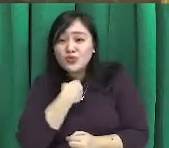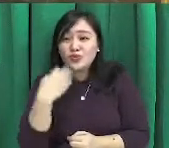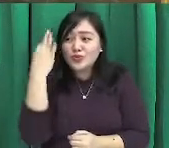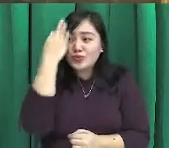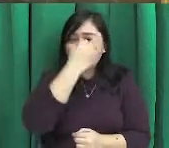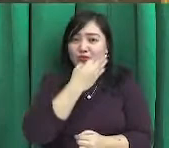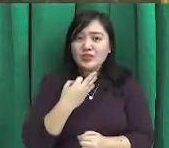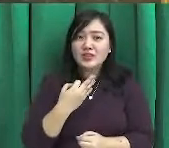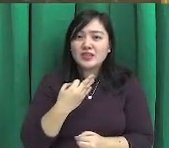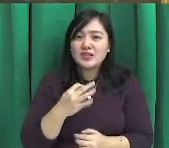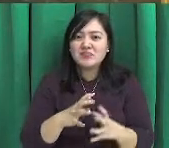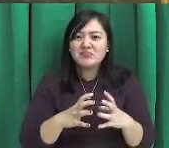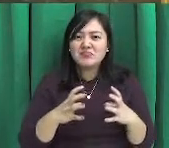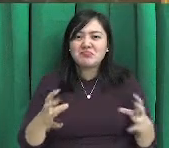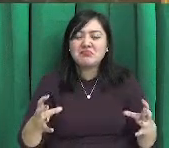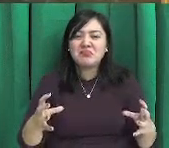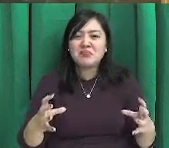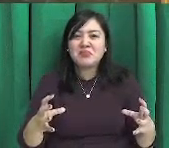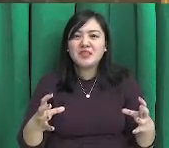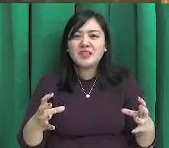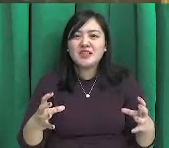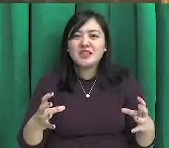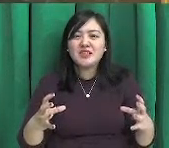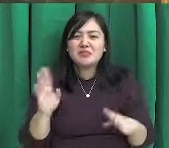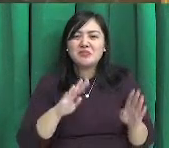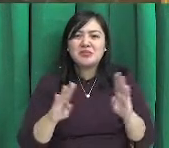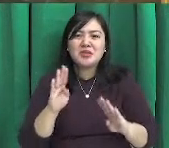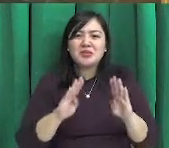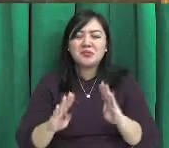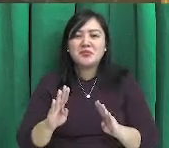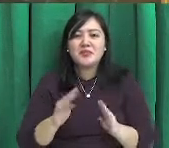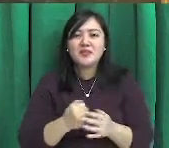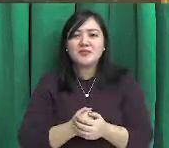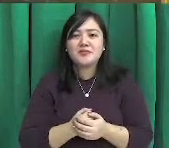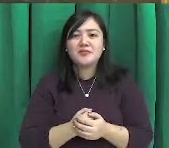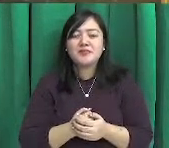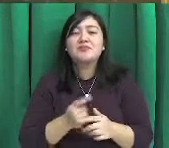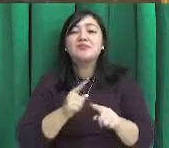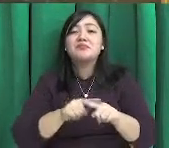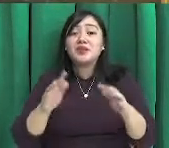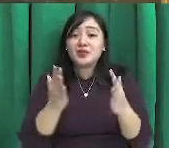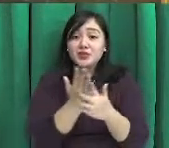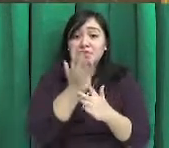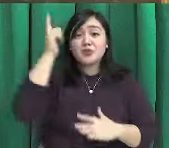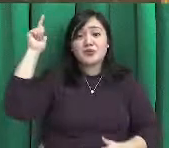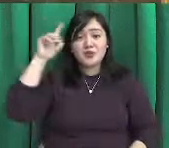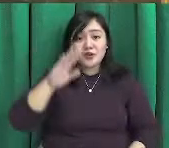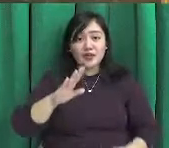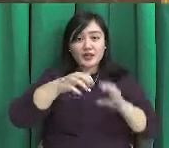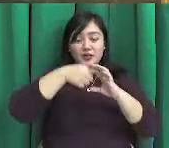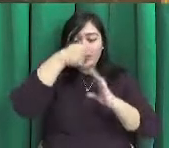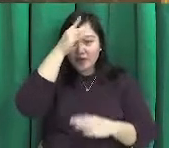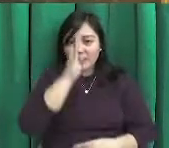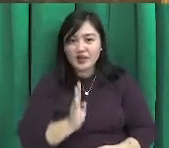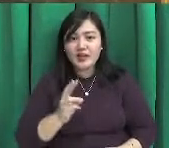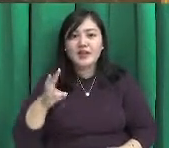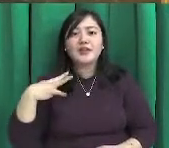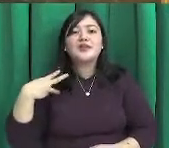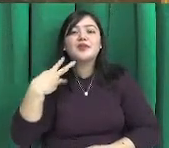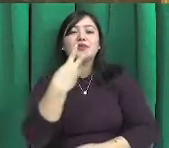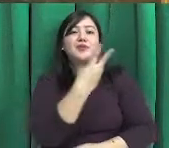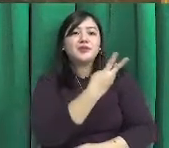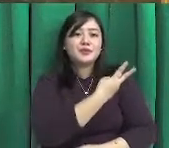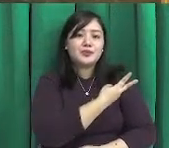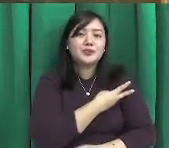ng Panginoon that time, nakaraos po kami. Amen. Sunod-sunod po yung